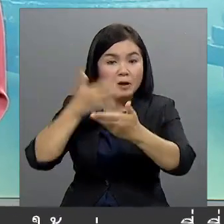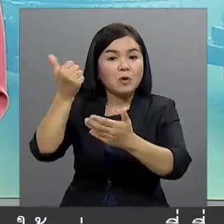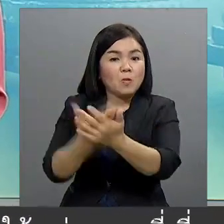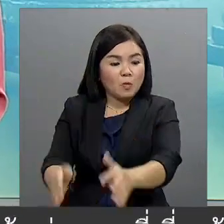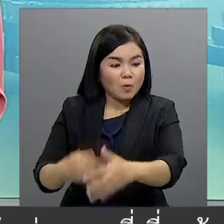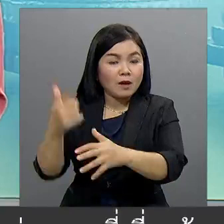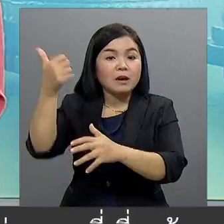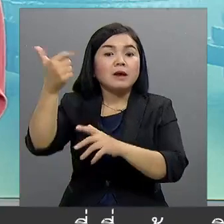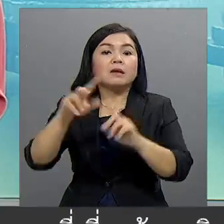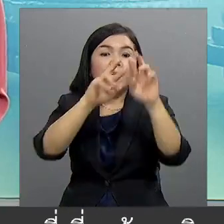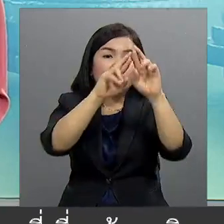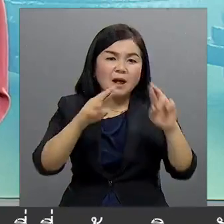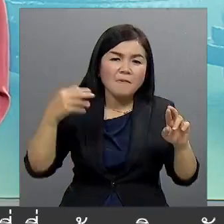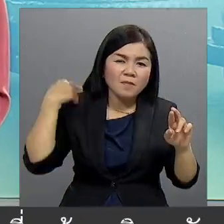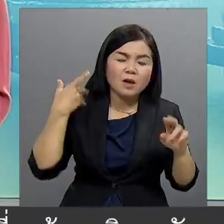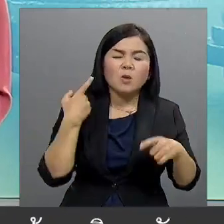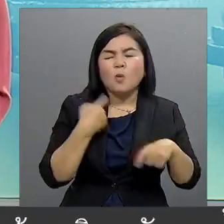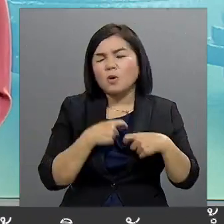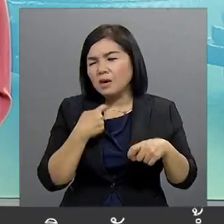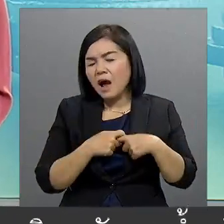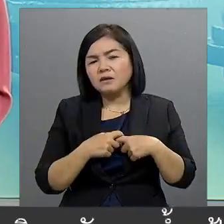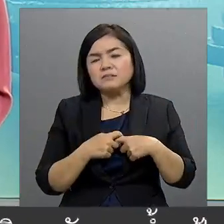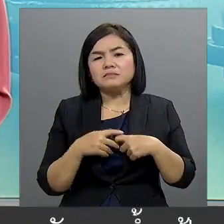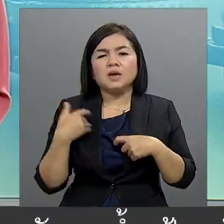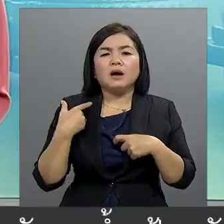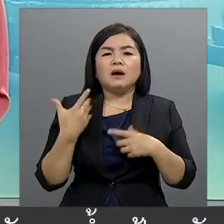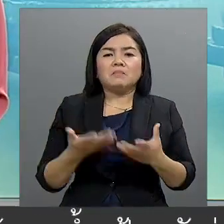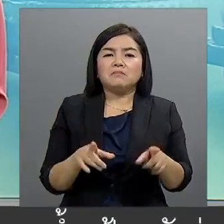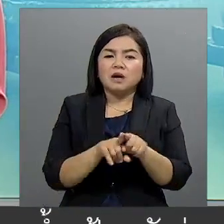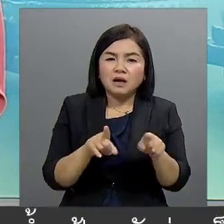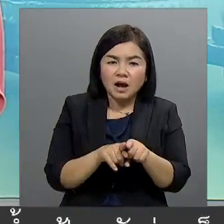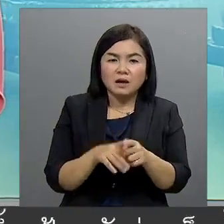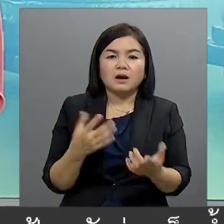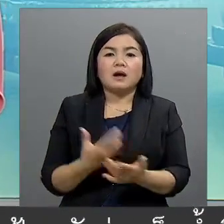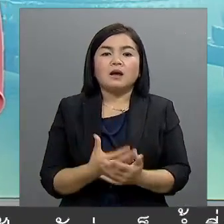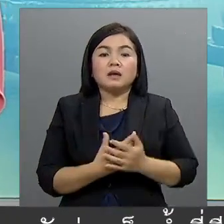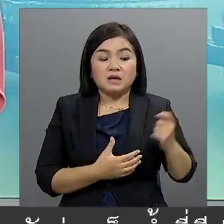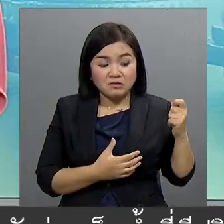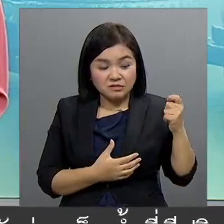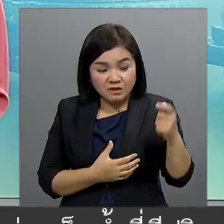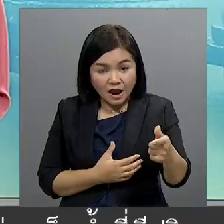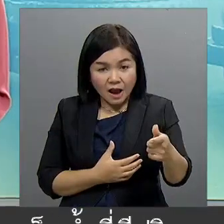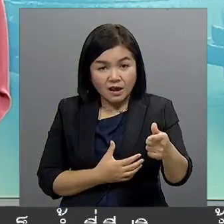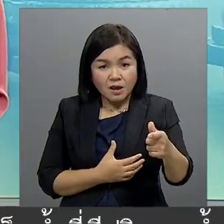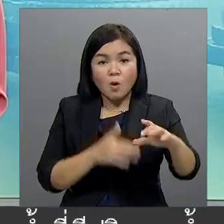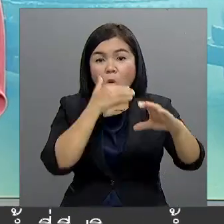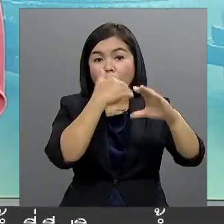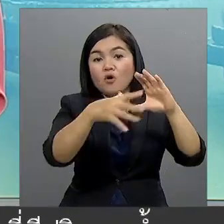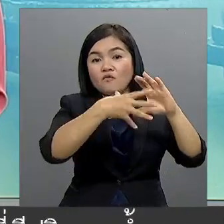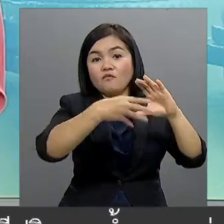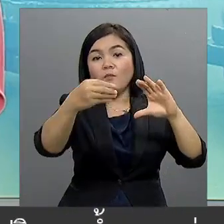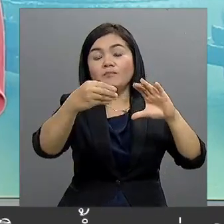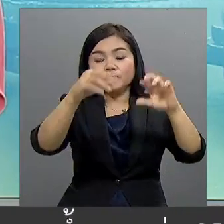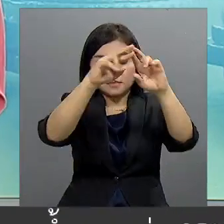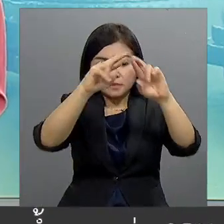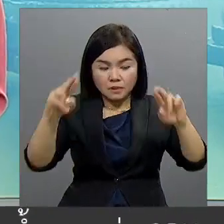เรื่องที่ยุกยากใจอยู่เหอนกัน trainerเงิส่นที่ลูกค้าจ่ายเข้าบญชีร้านค้าในช่วงตีสองของวนรงขึ้